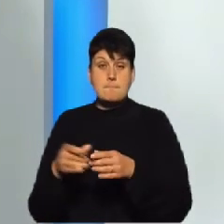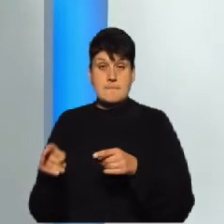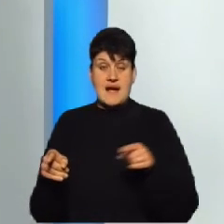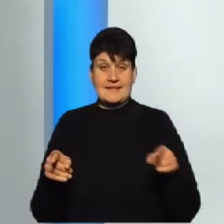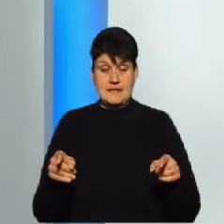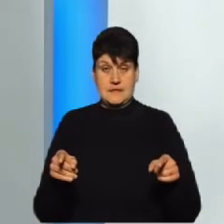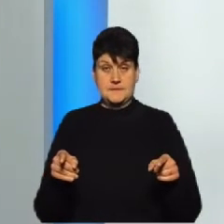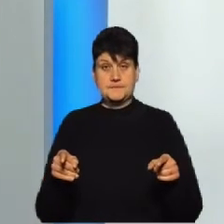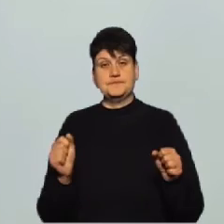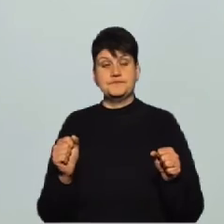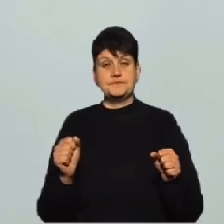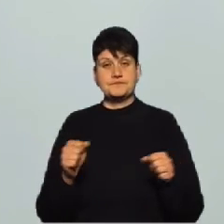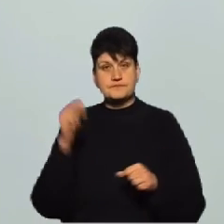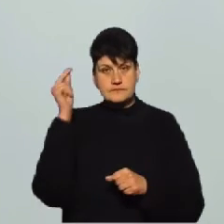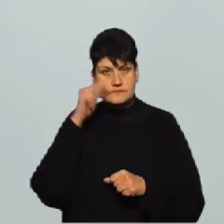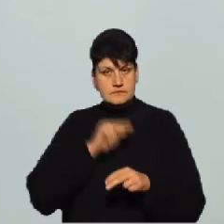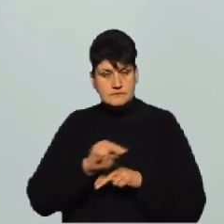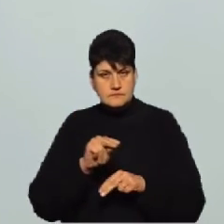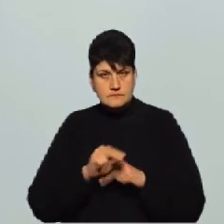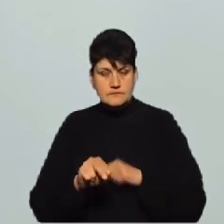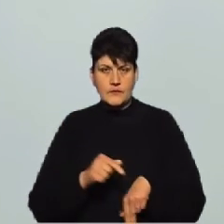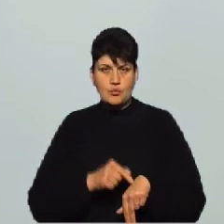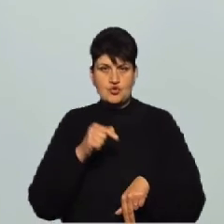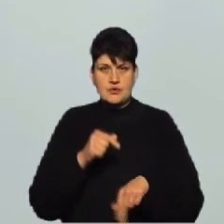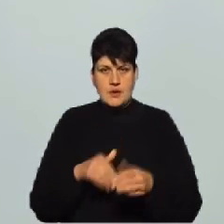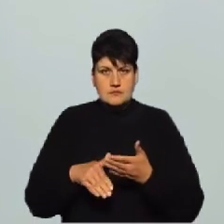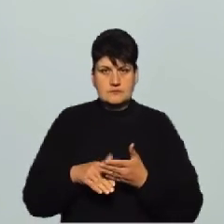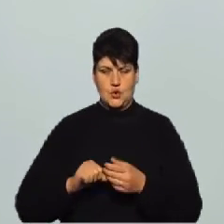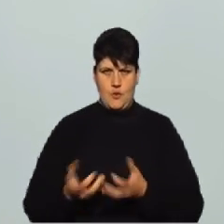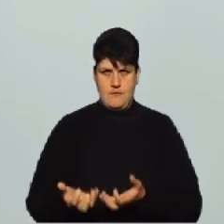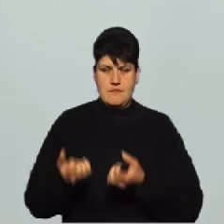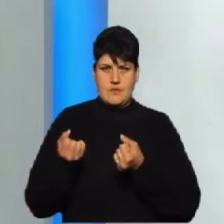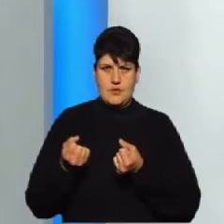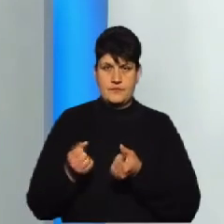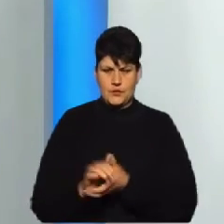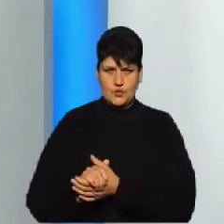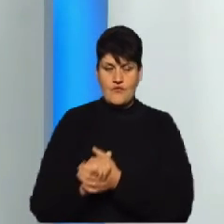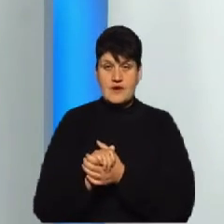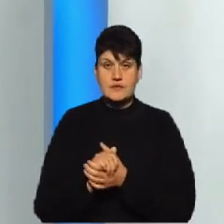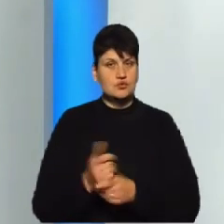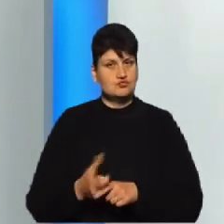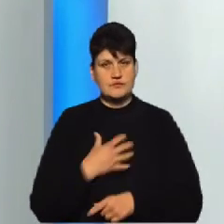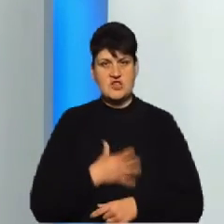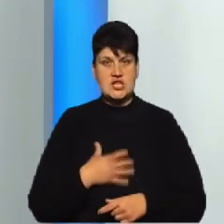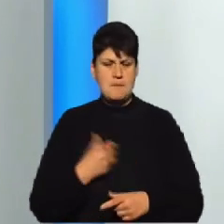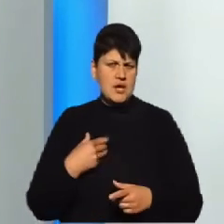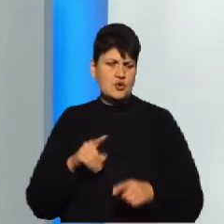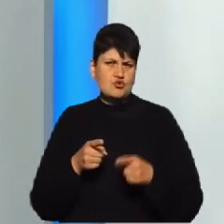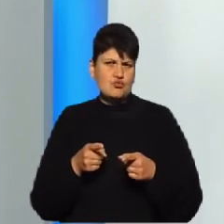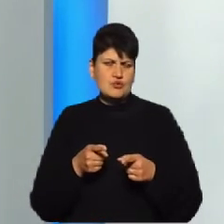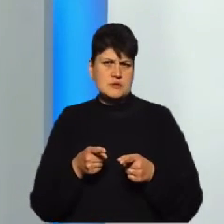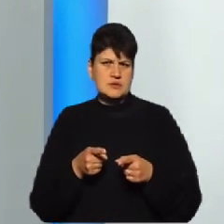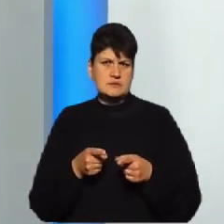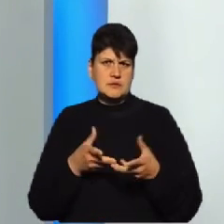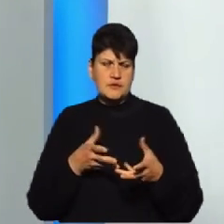навички, почуття ліктя, товариськості, вони зараз дуже актуальні. Ми чомусь нав'язуємо ці стереотипи, що ти маєш бути